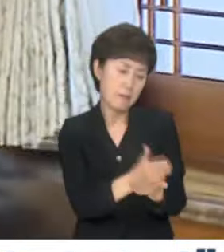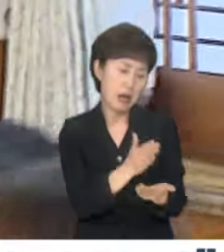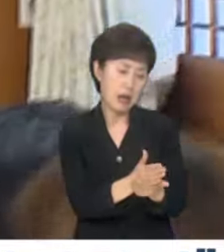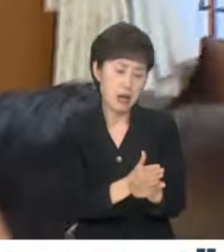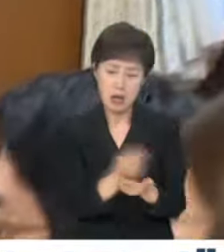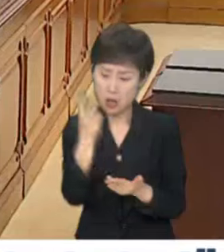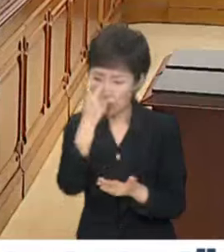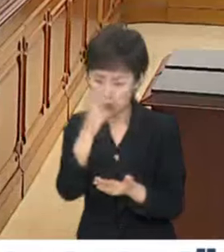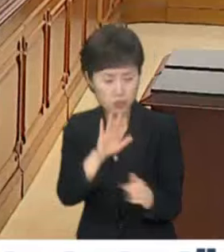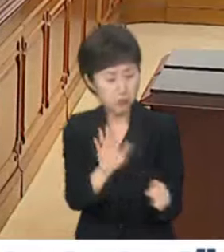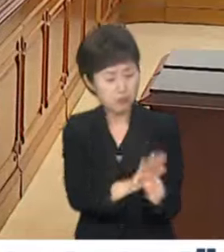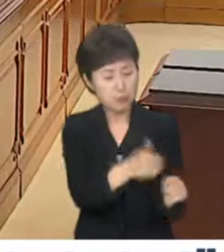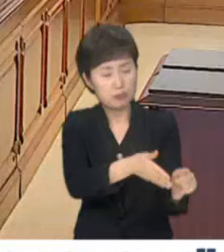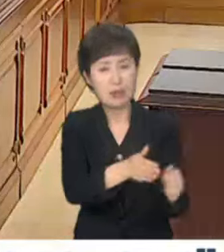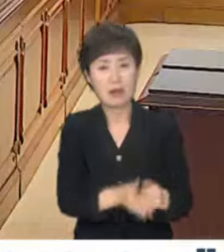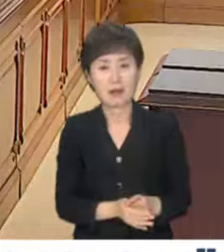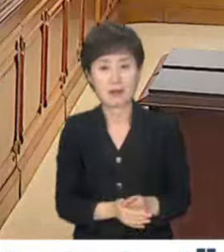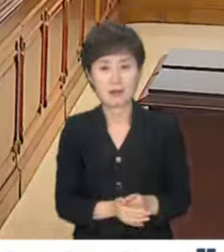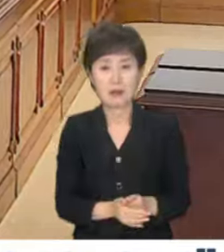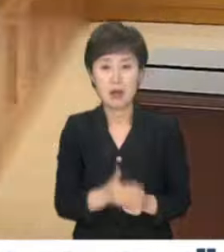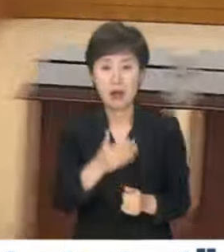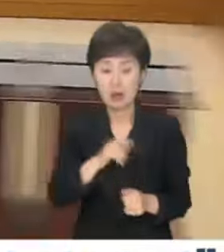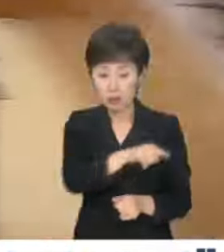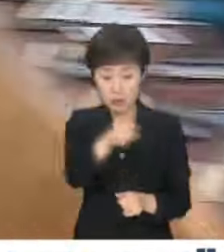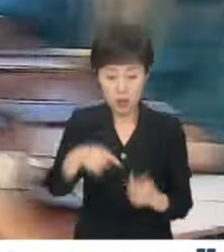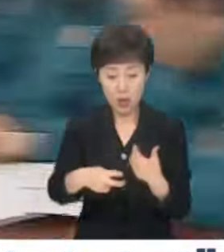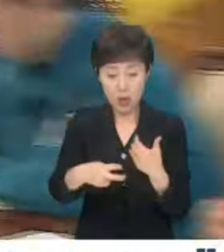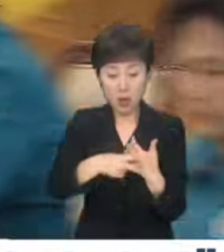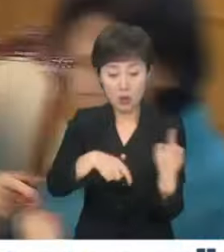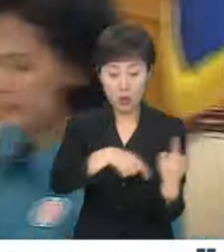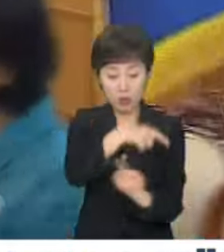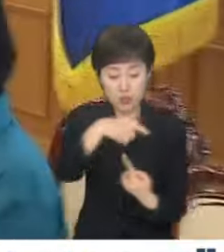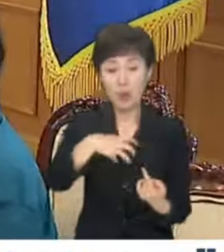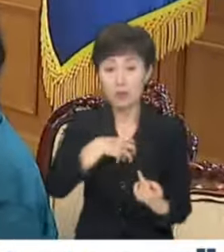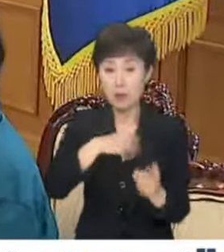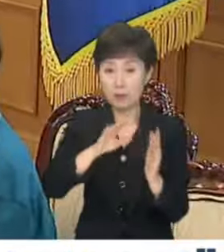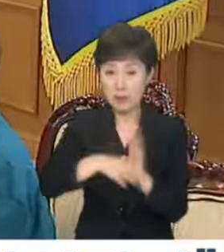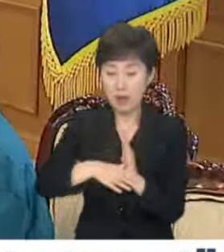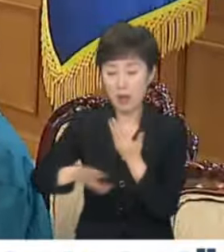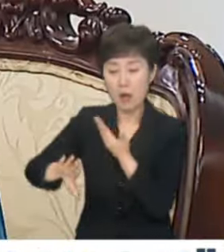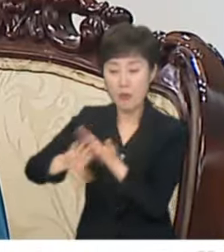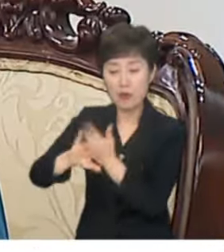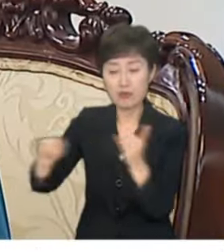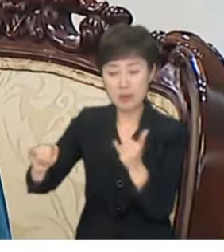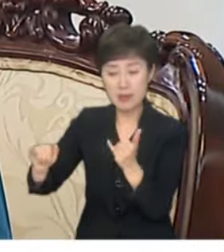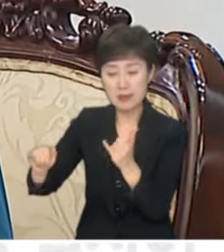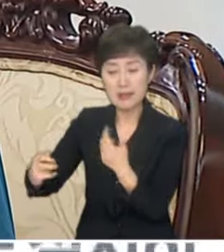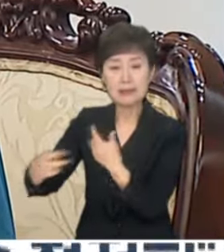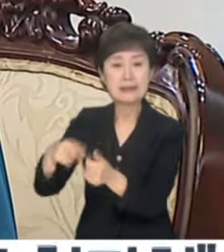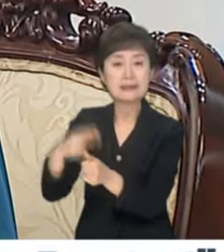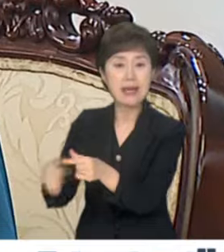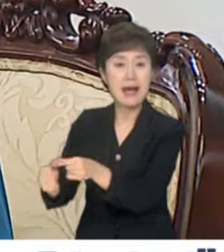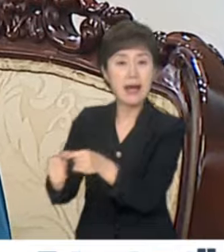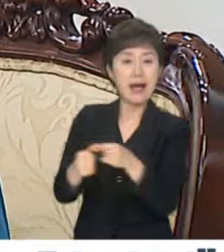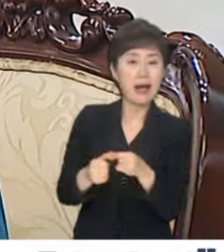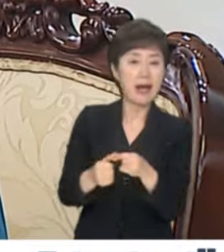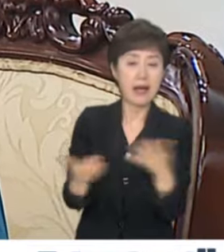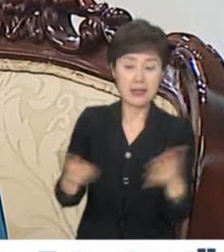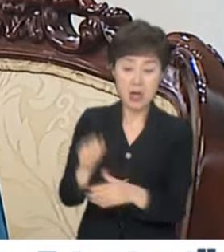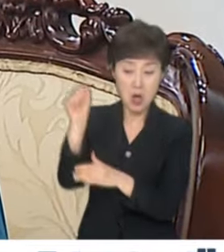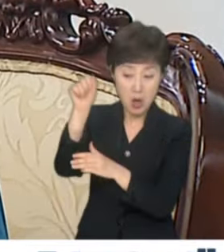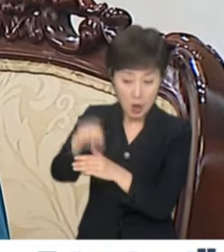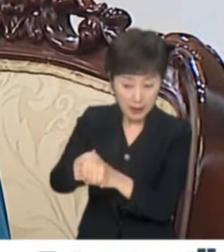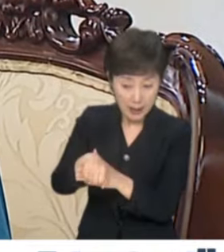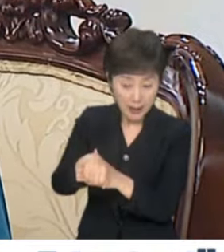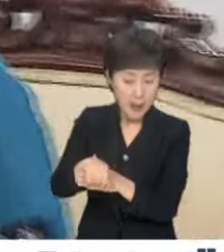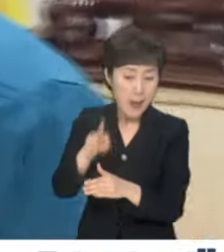지켜달라고 당부했습니다. 보건의료 위기 단계가 심각일 때 외국 의사도 의료 행위를 가능하게 한 데 대해선